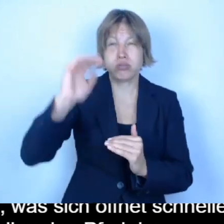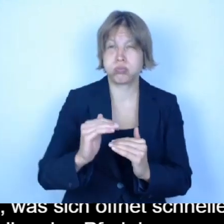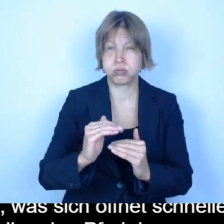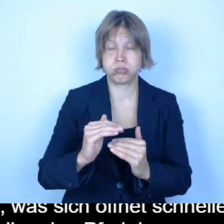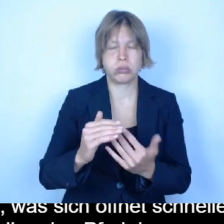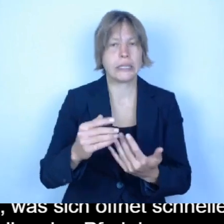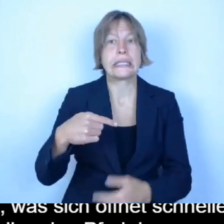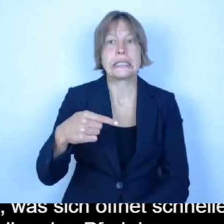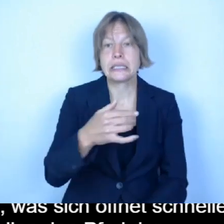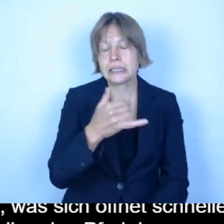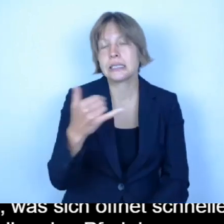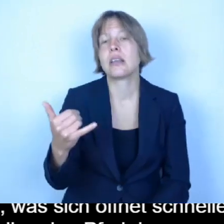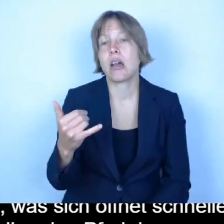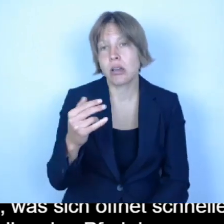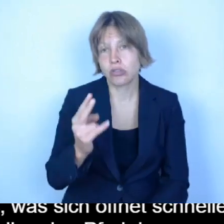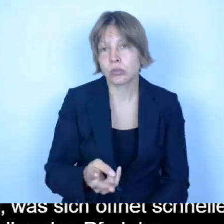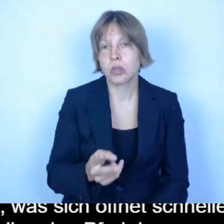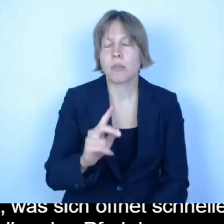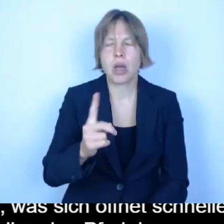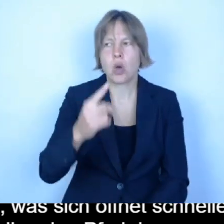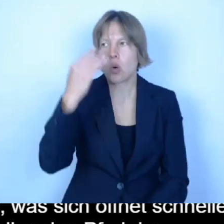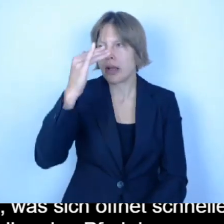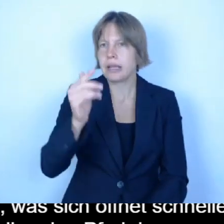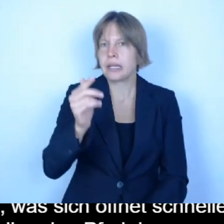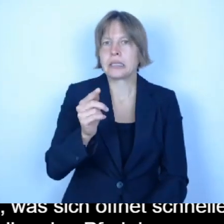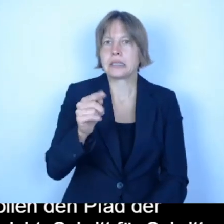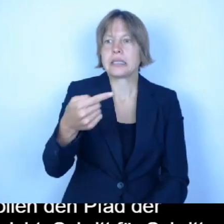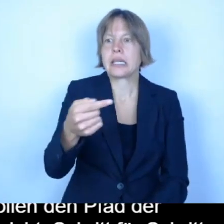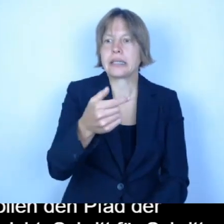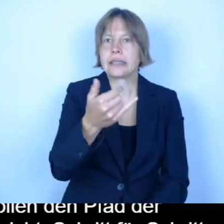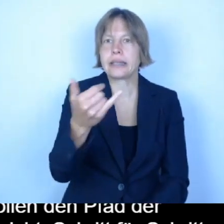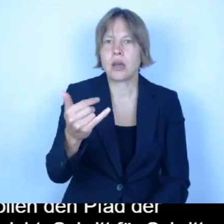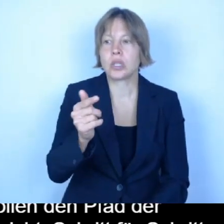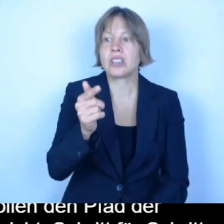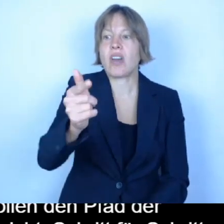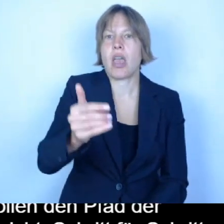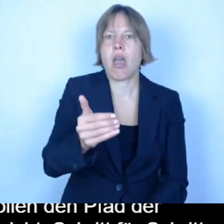es für die nächsten zwei Jahre. Deswegen wird man sich